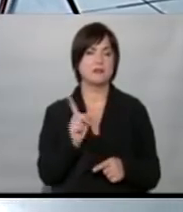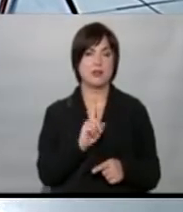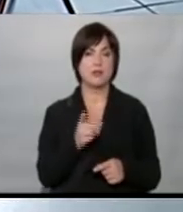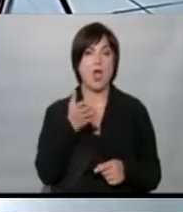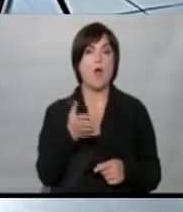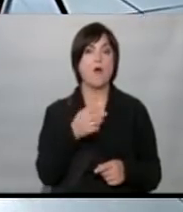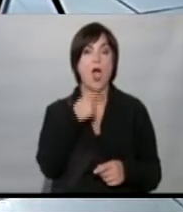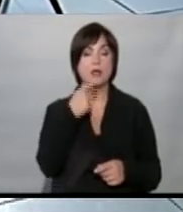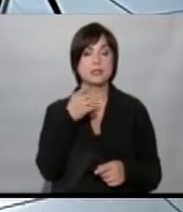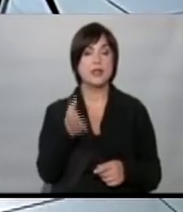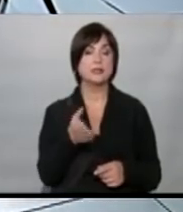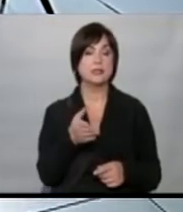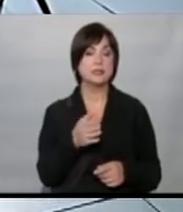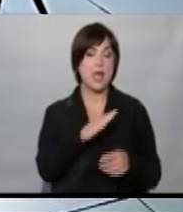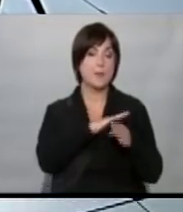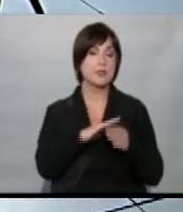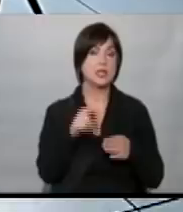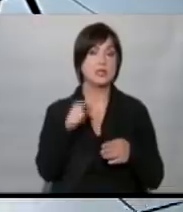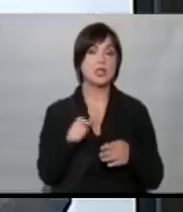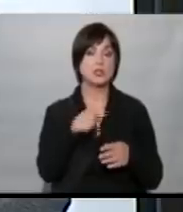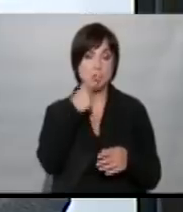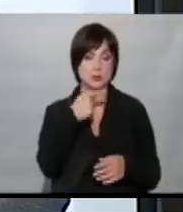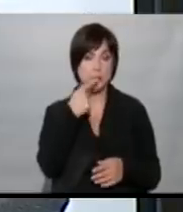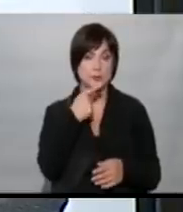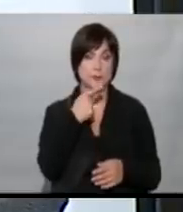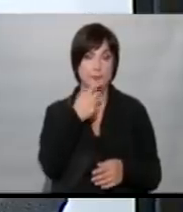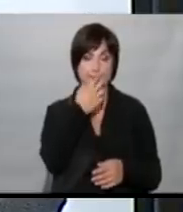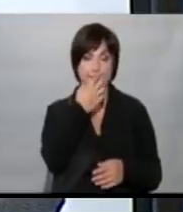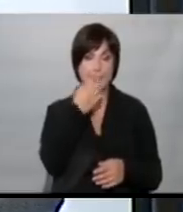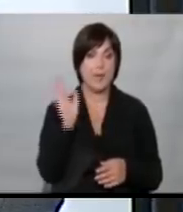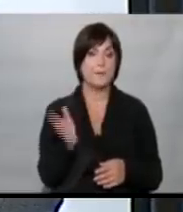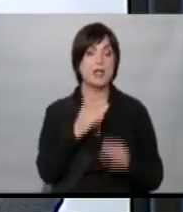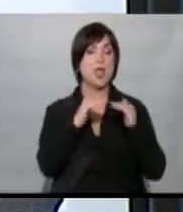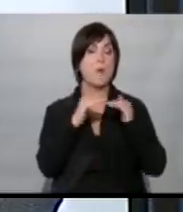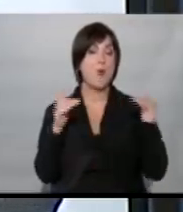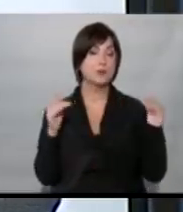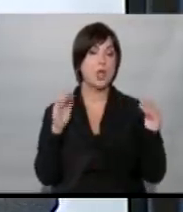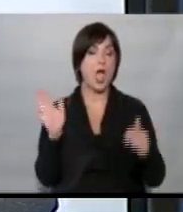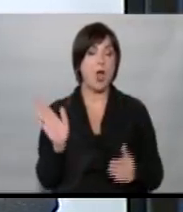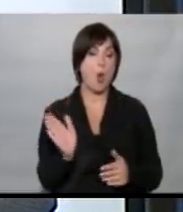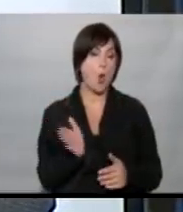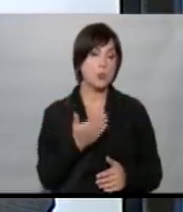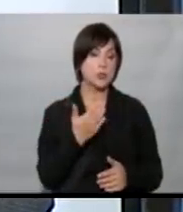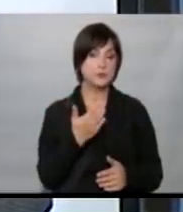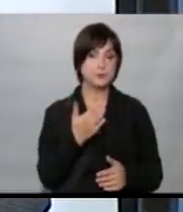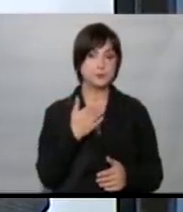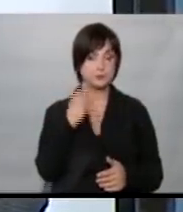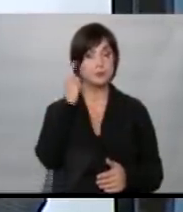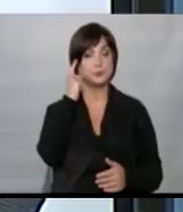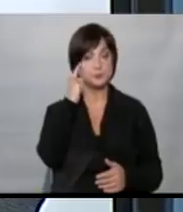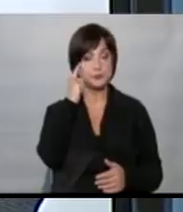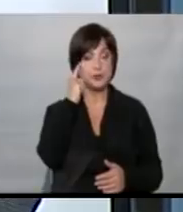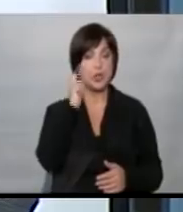околу оваа тезата за амнестијата, бидејќи таа се исфрла сега на повторно на површина, откако сме свесни